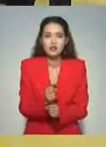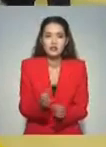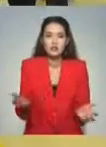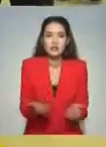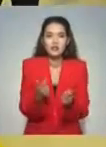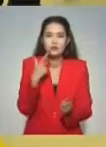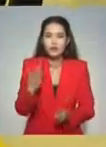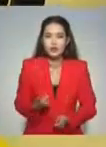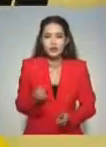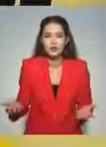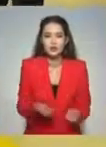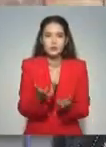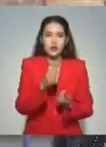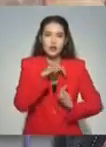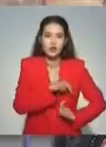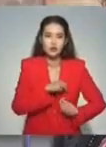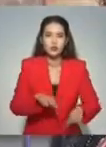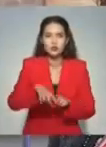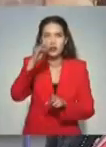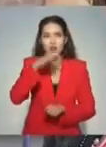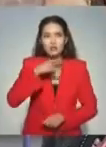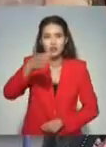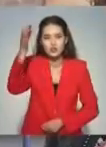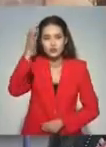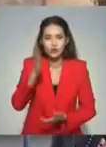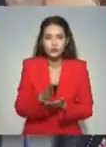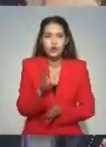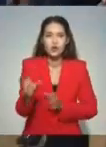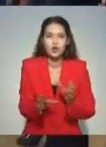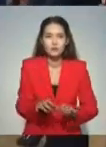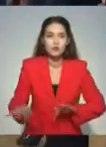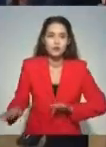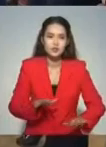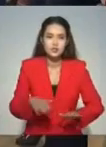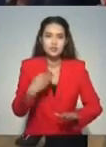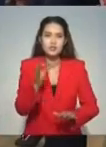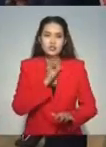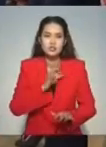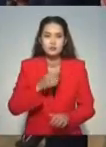аварийно-спасательные службы, какие достижения имеет казахстанская наука, а заслуженные деятели поделились мыслями